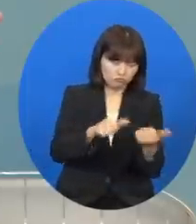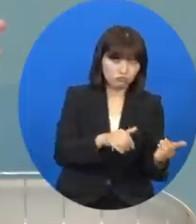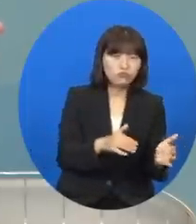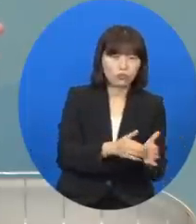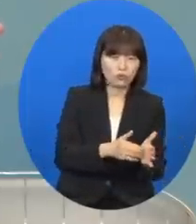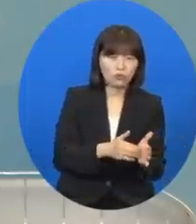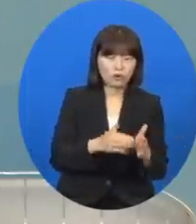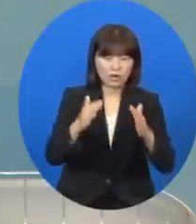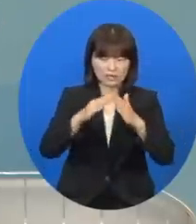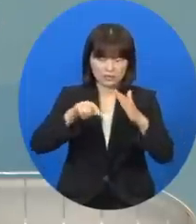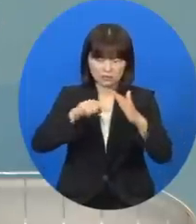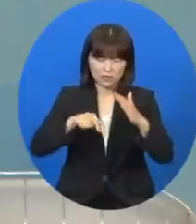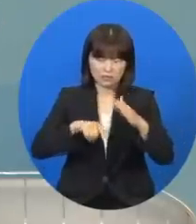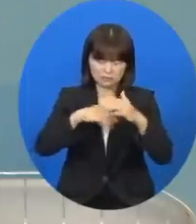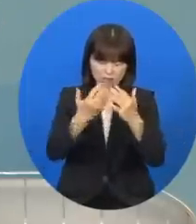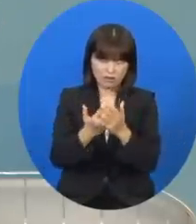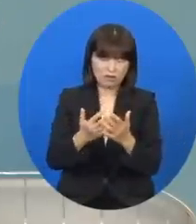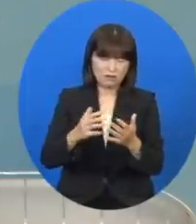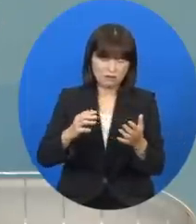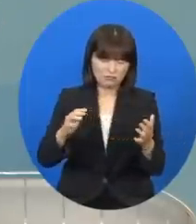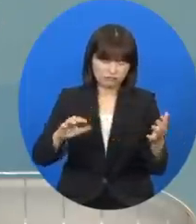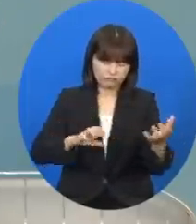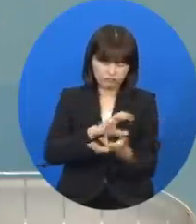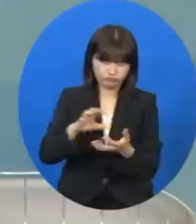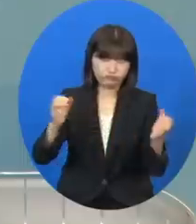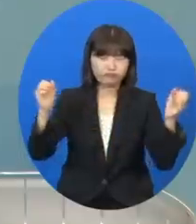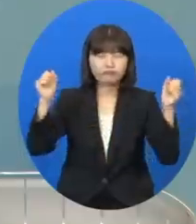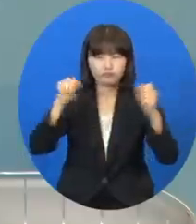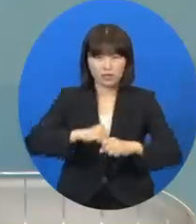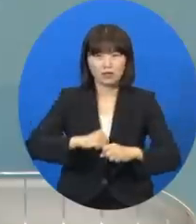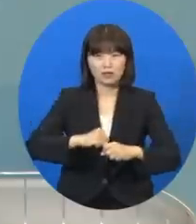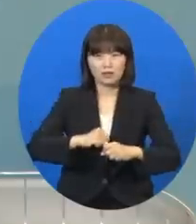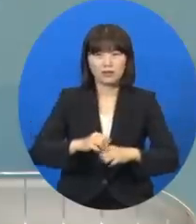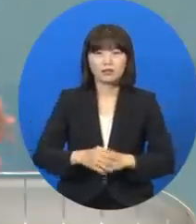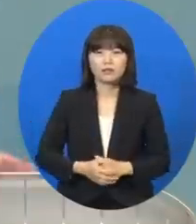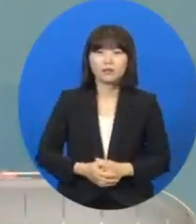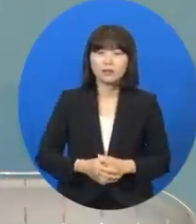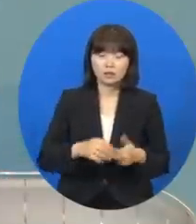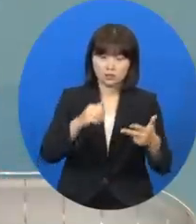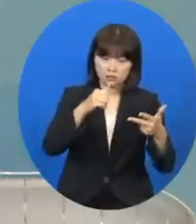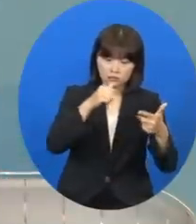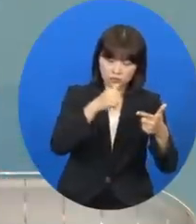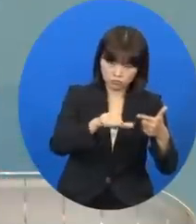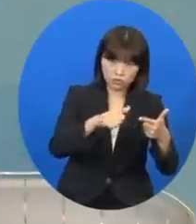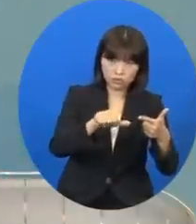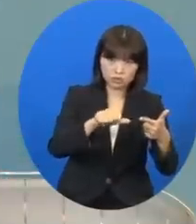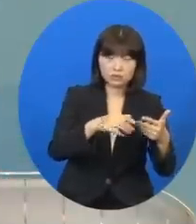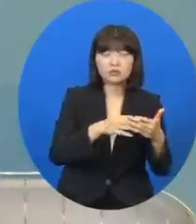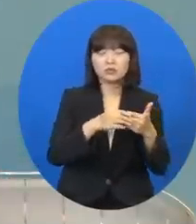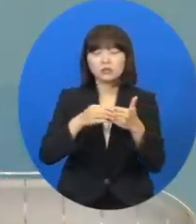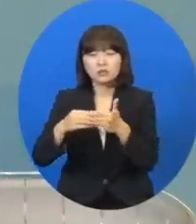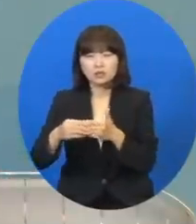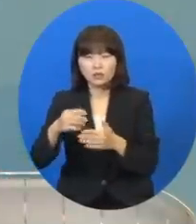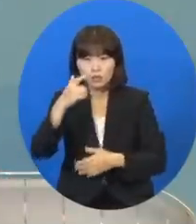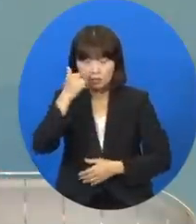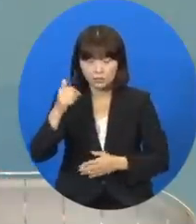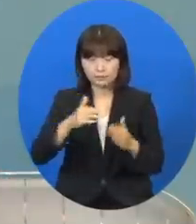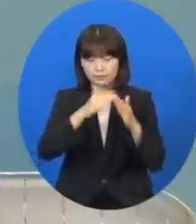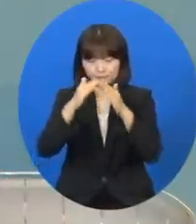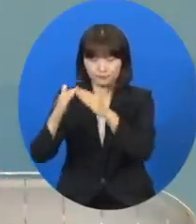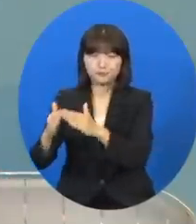다 풍비박산이 됐죠. 그리고는 둘째 아들 데리고 그 아버지가 이사를